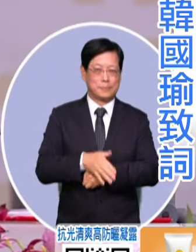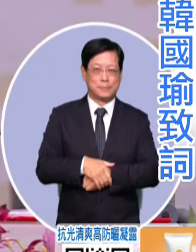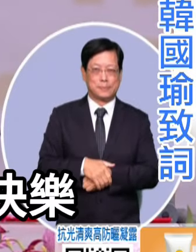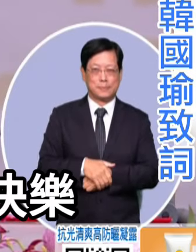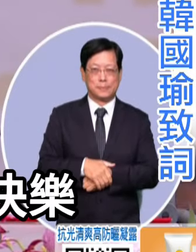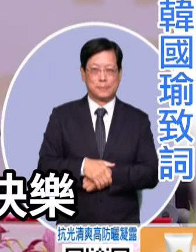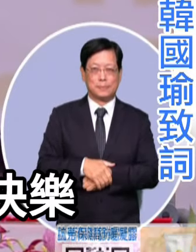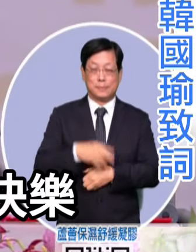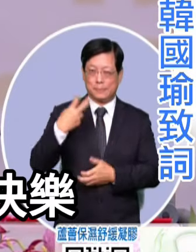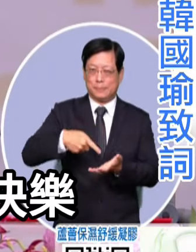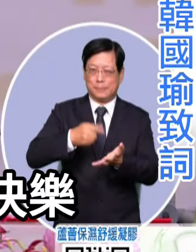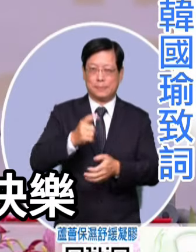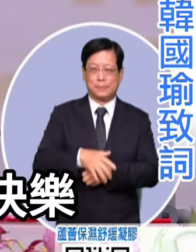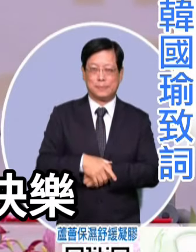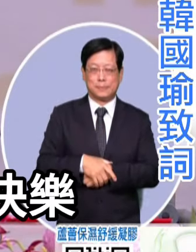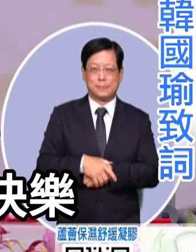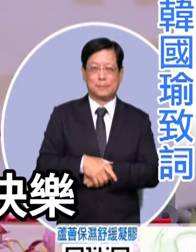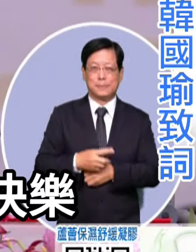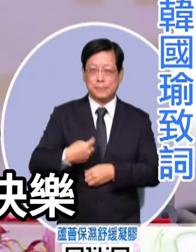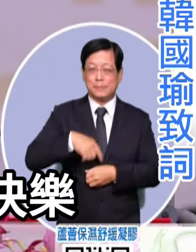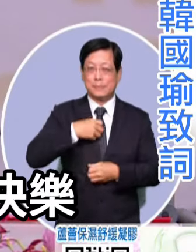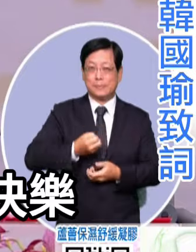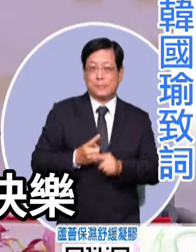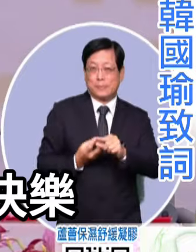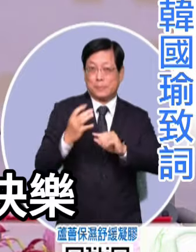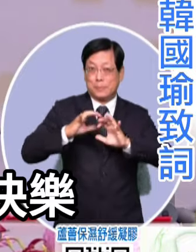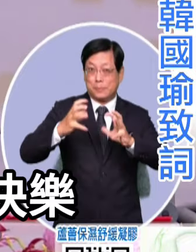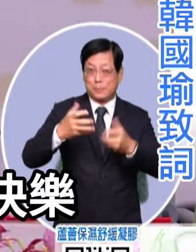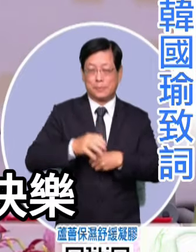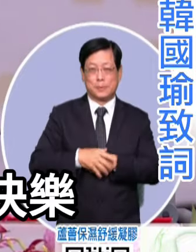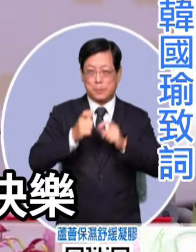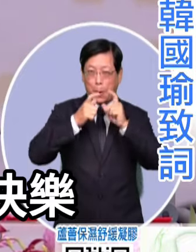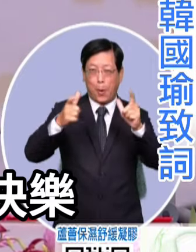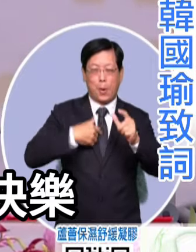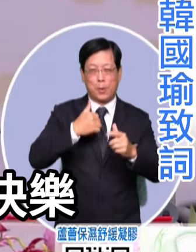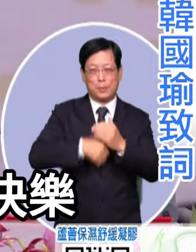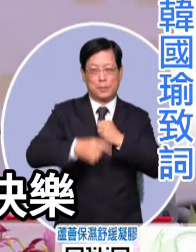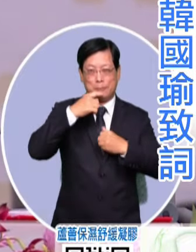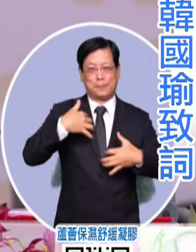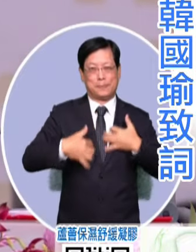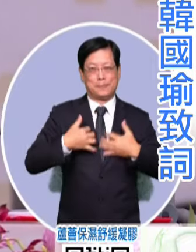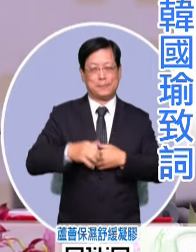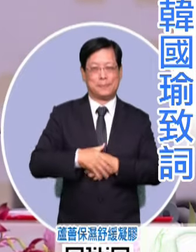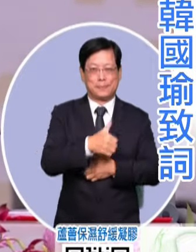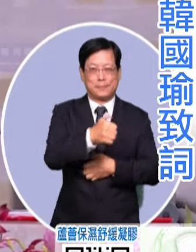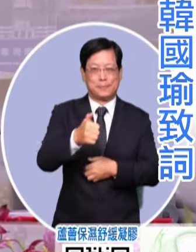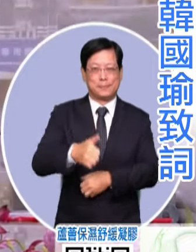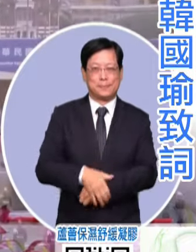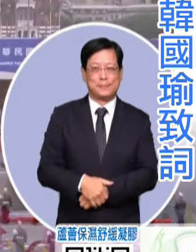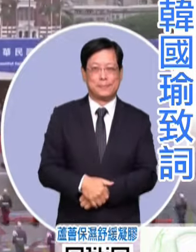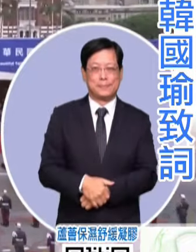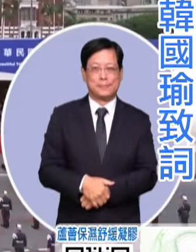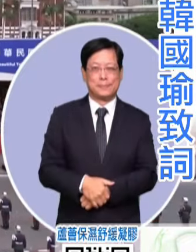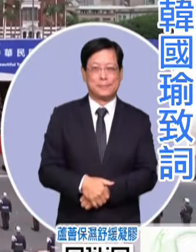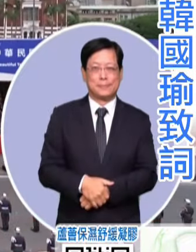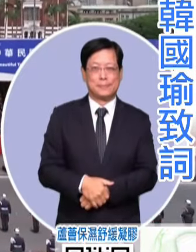意。再一次喊出来，中华民国生日快乐！谢谢大家。